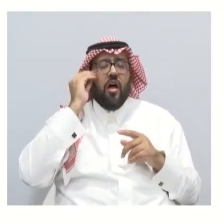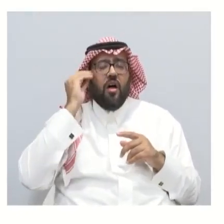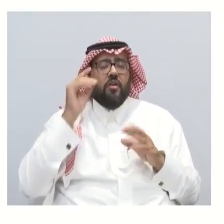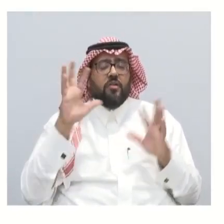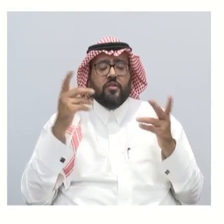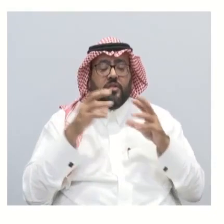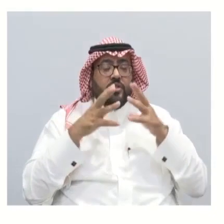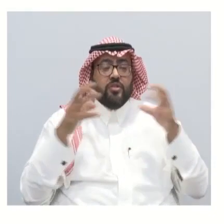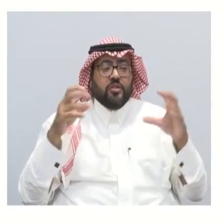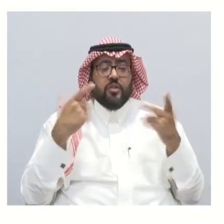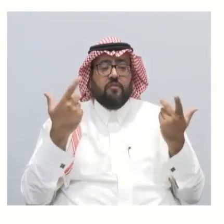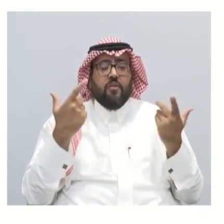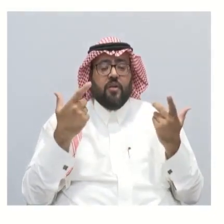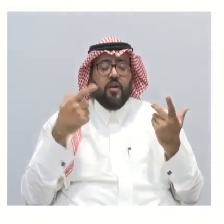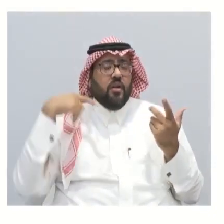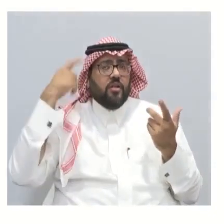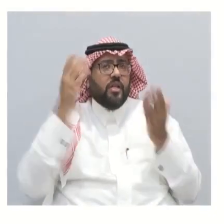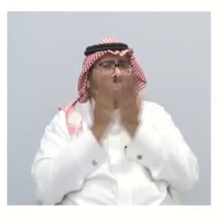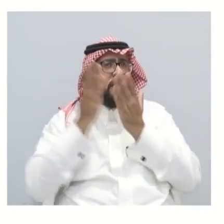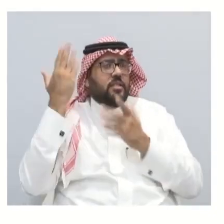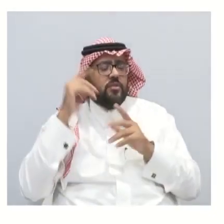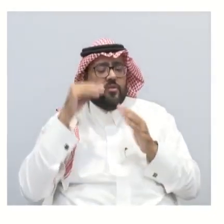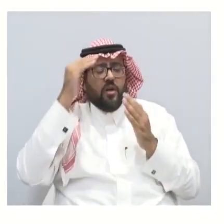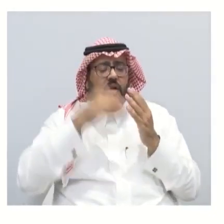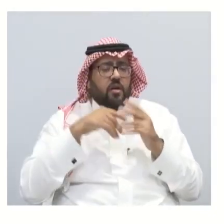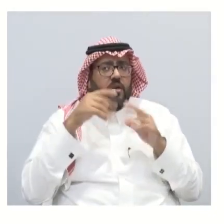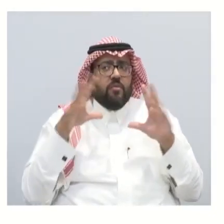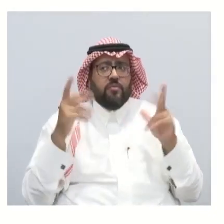قليل اخي واختي الطالبه ها ما رايكم